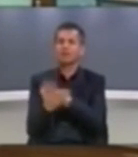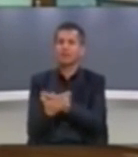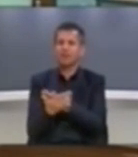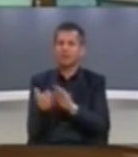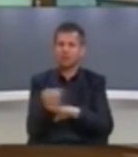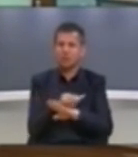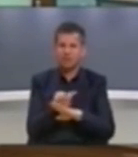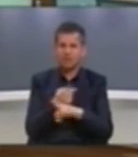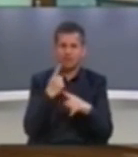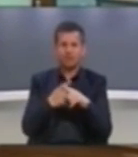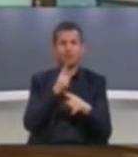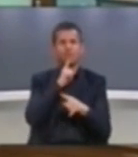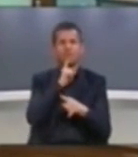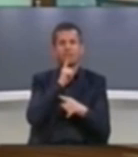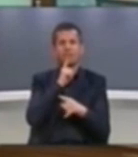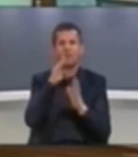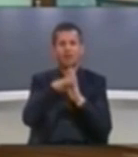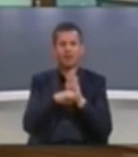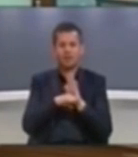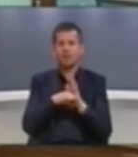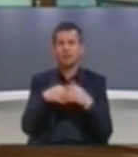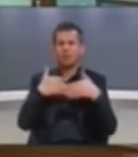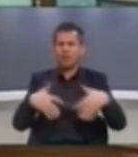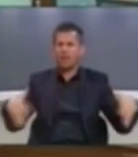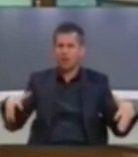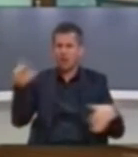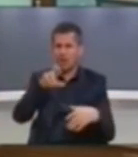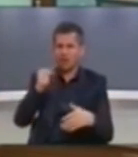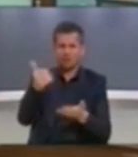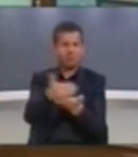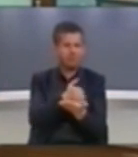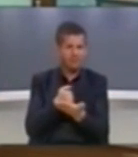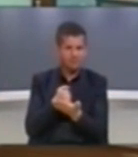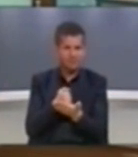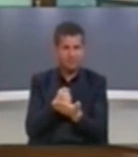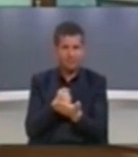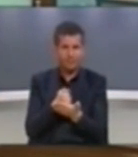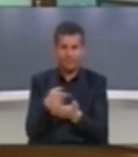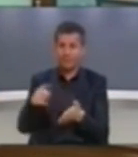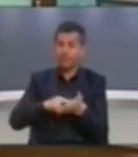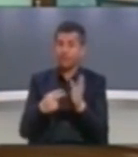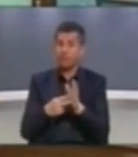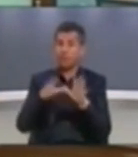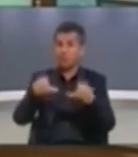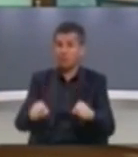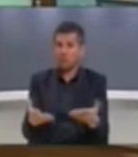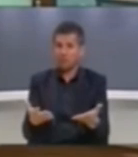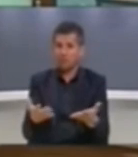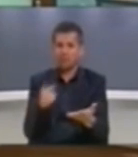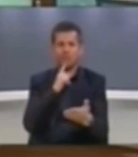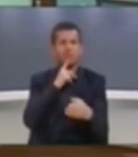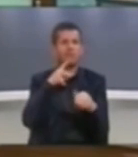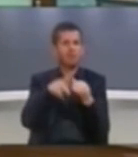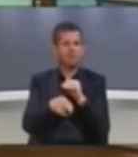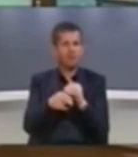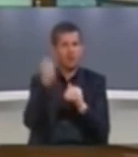si kundër shpërblim përvetson jashtë cilëshëm miliona euro të paras publike. Politik zaptuës ish kjo, që po endojnë Kosovën